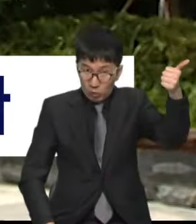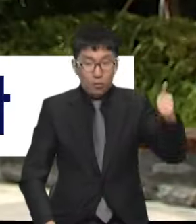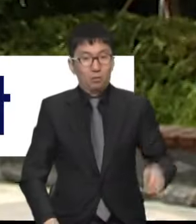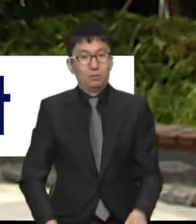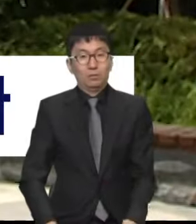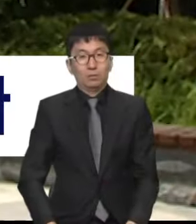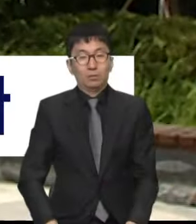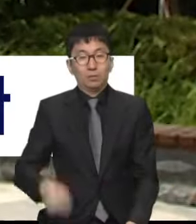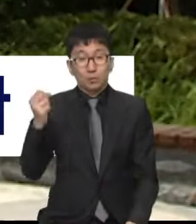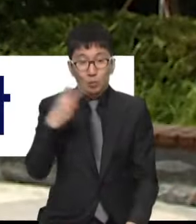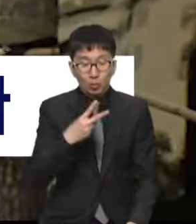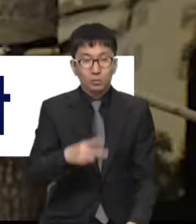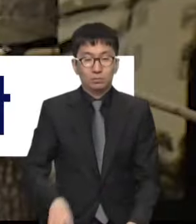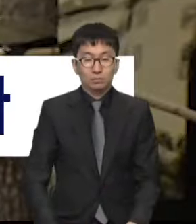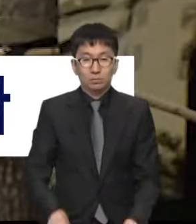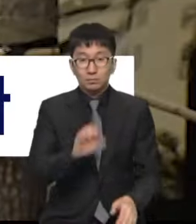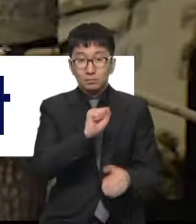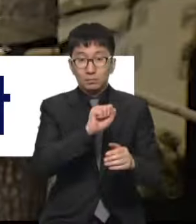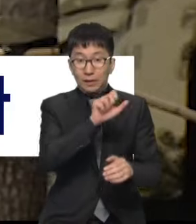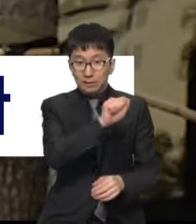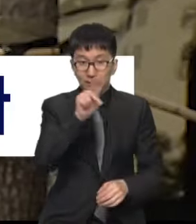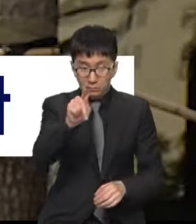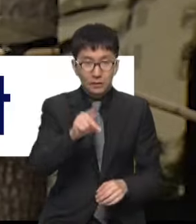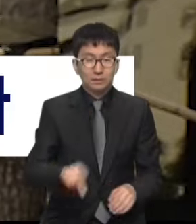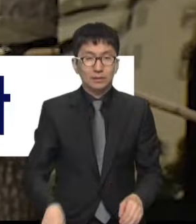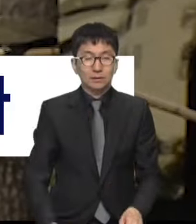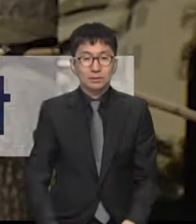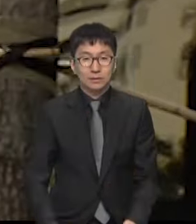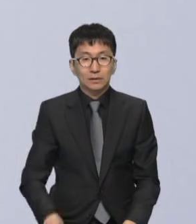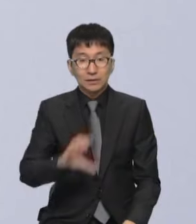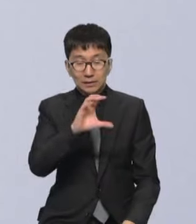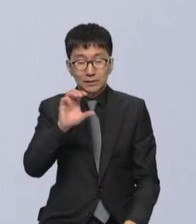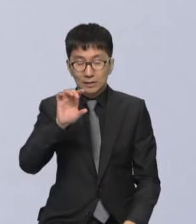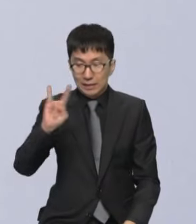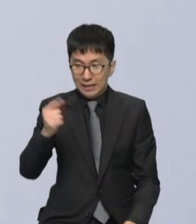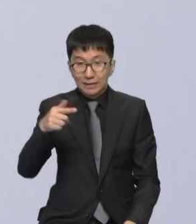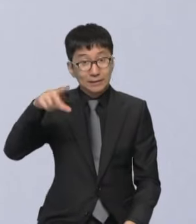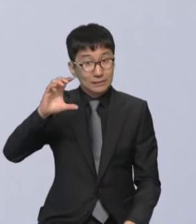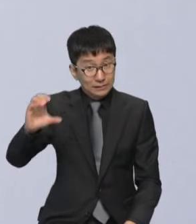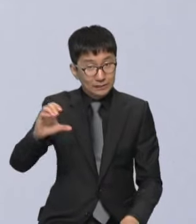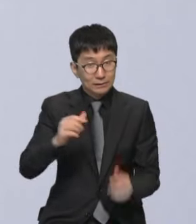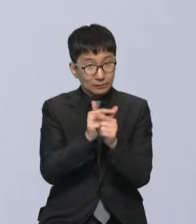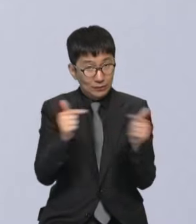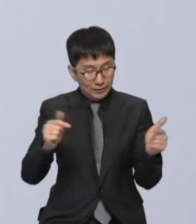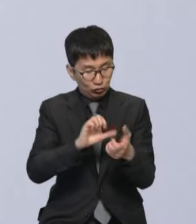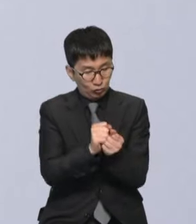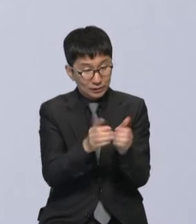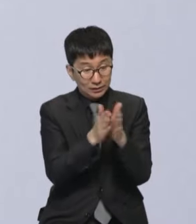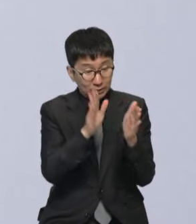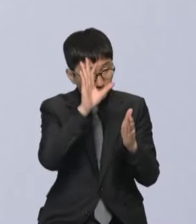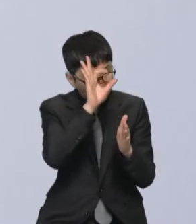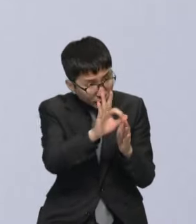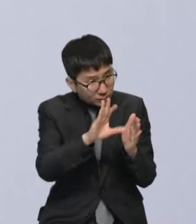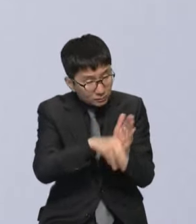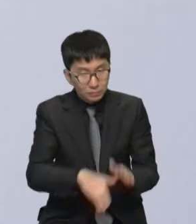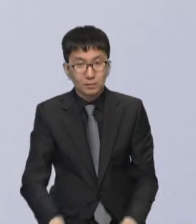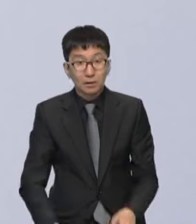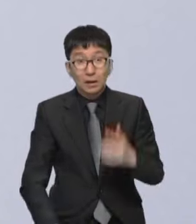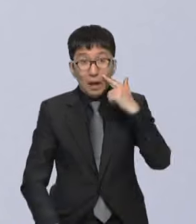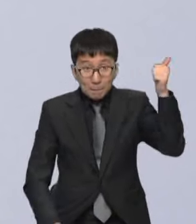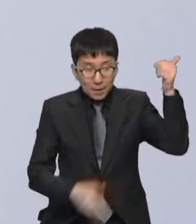SK 주식회사 전신인 SK CNC 상장 시점을 비교하면 선대회장 때보다 최 회장이 경영권을 넘겨받은